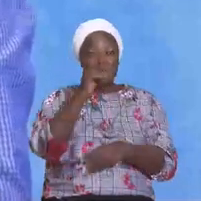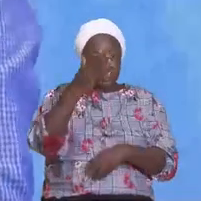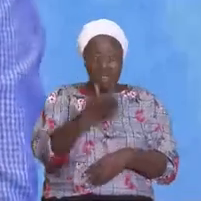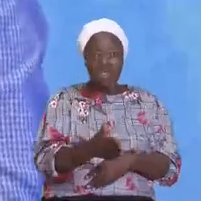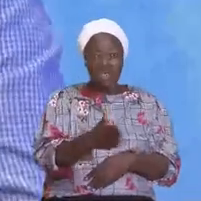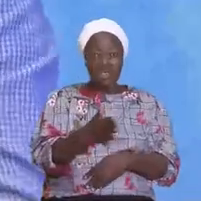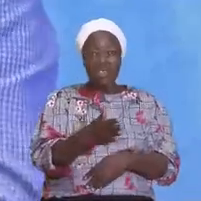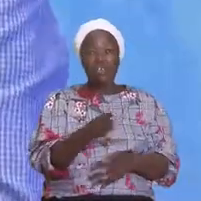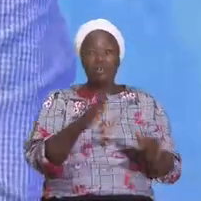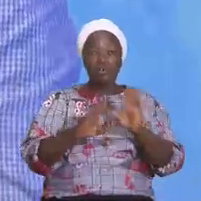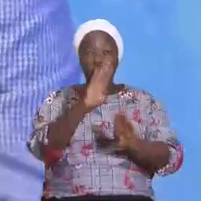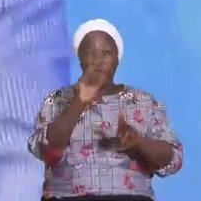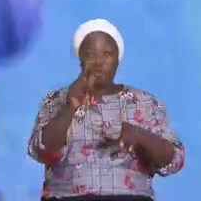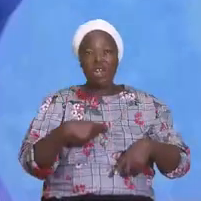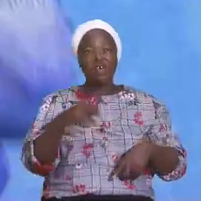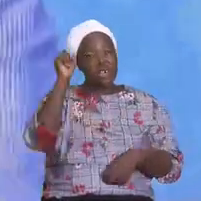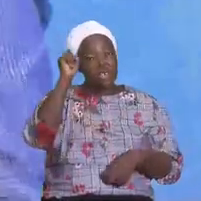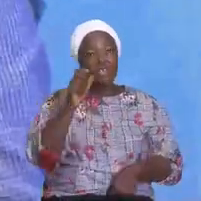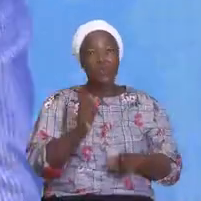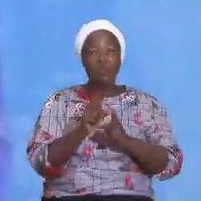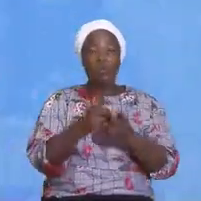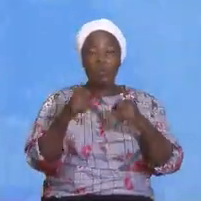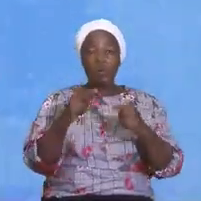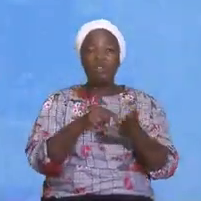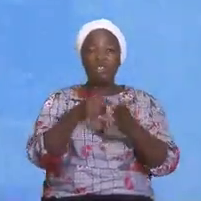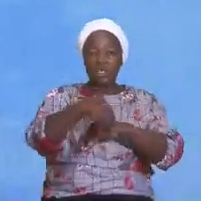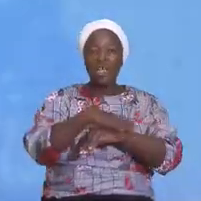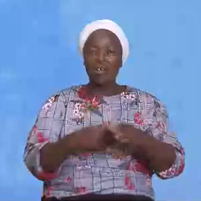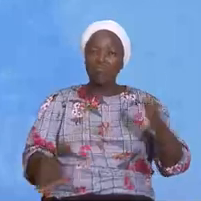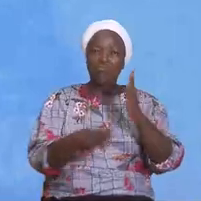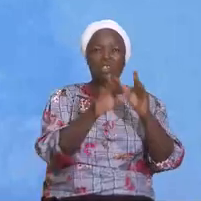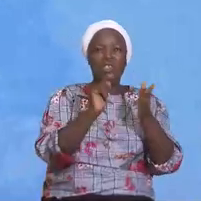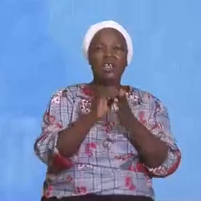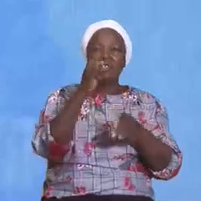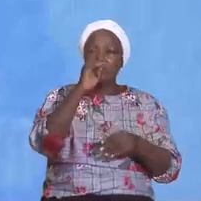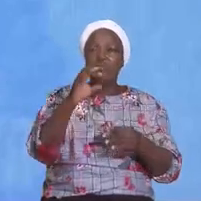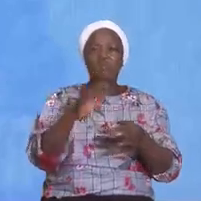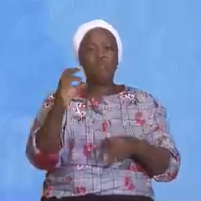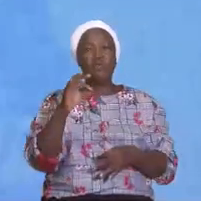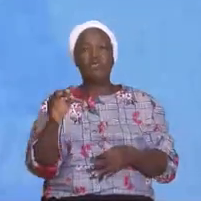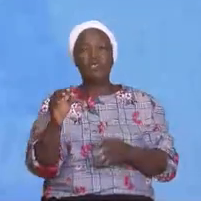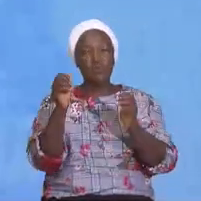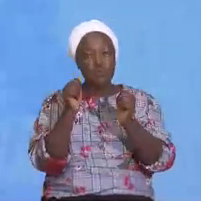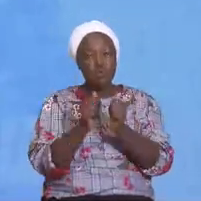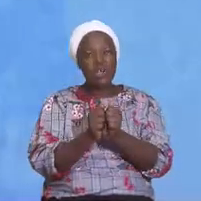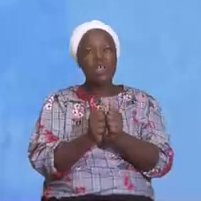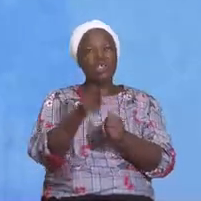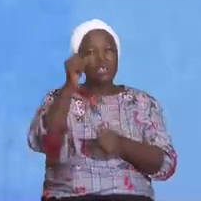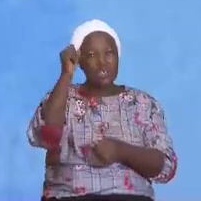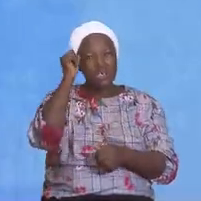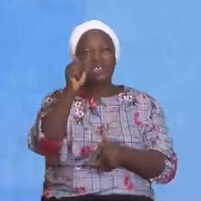Même si le chef de la cohorte satanique est là, qui tourmente à V, sa parole viendra ce soir